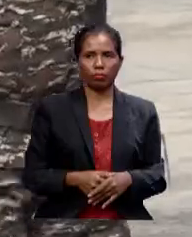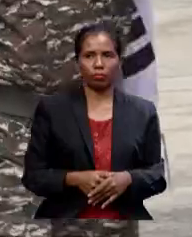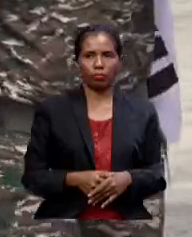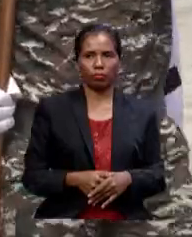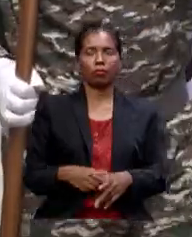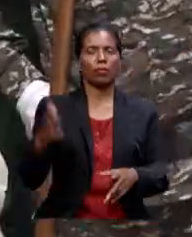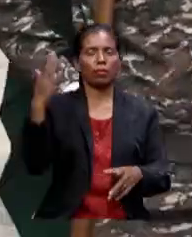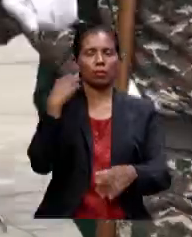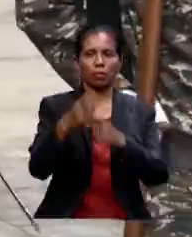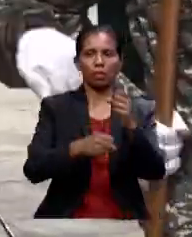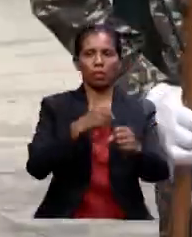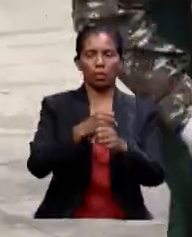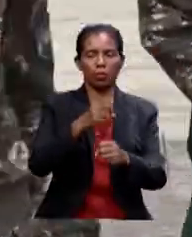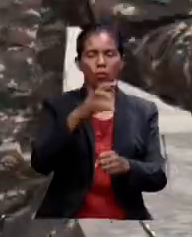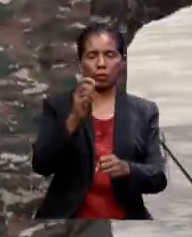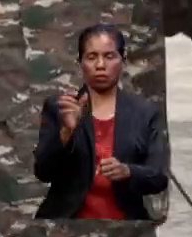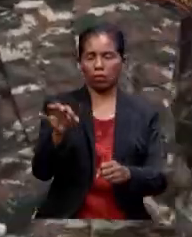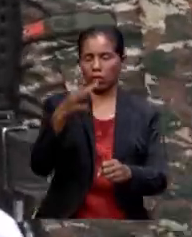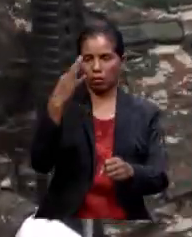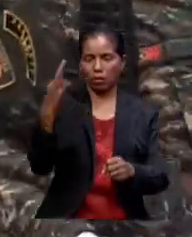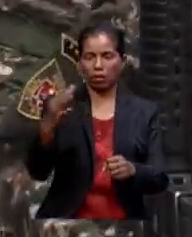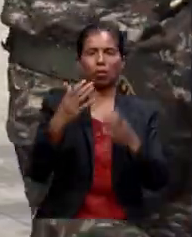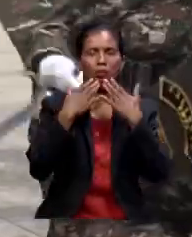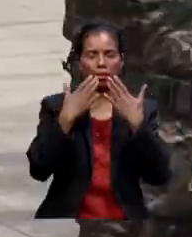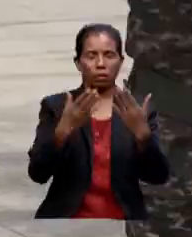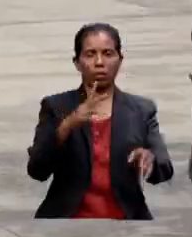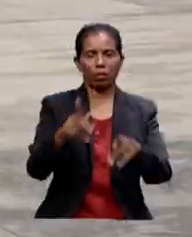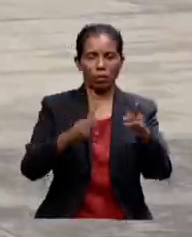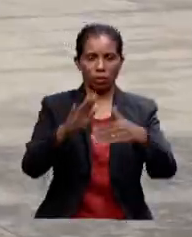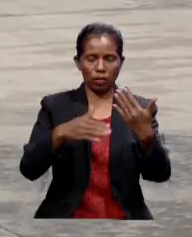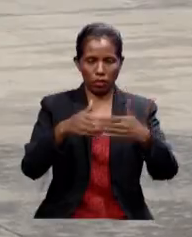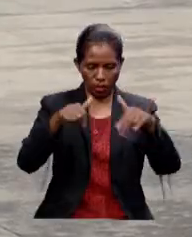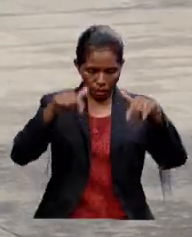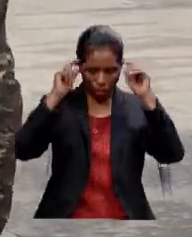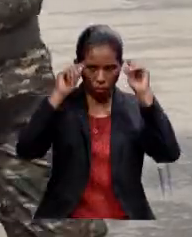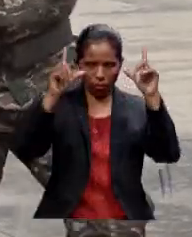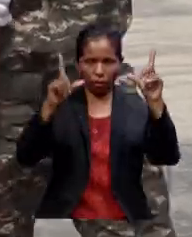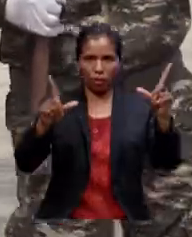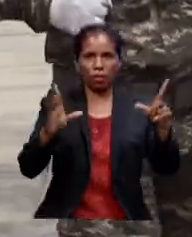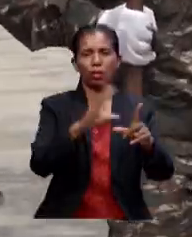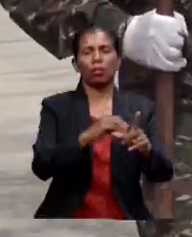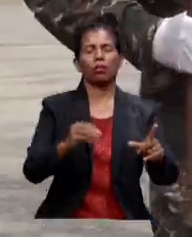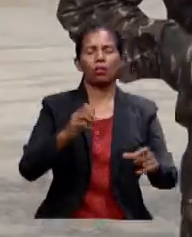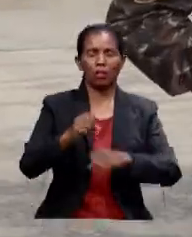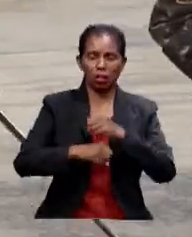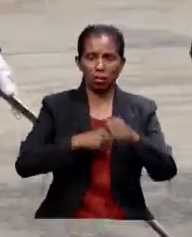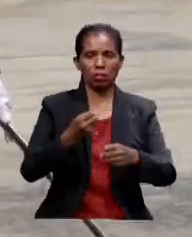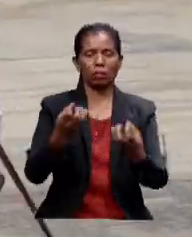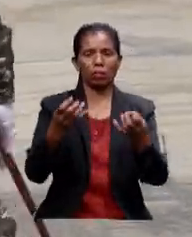Antes ne hetinang riuro san resensia kaira lasana na Guzmong agradece ba povo tomak ke Timor laran tomak nebe ho sofrimento oi oin